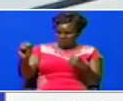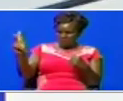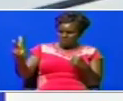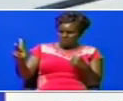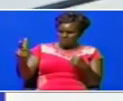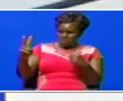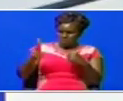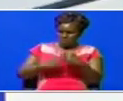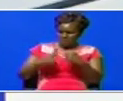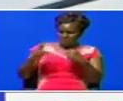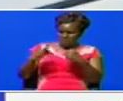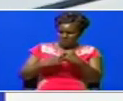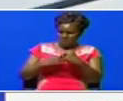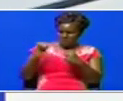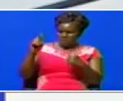Kaluyu, 78,